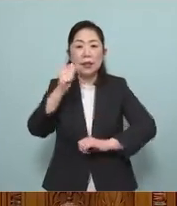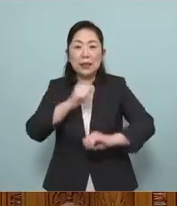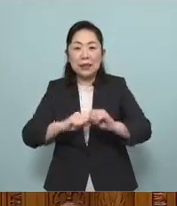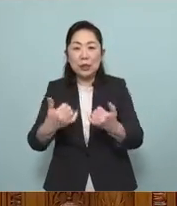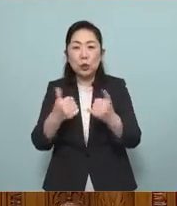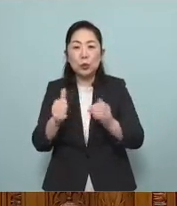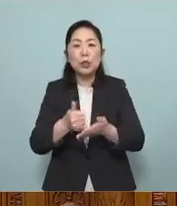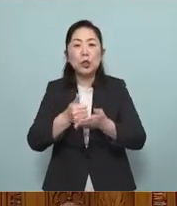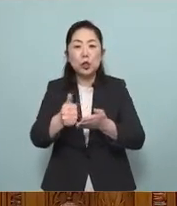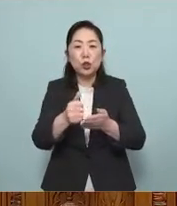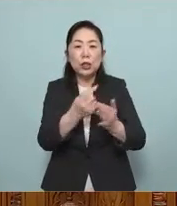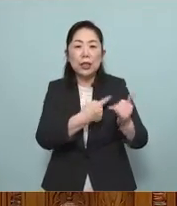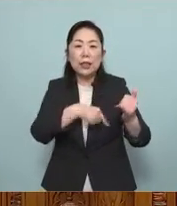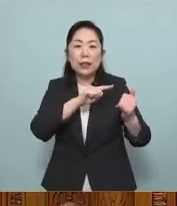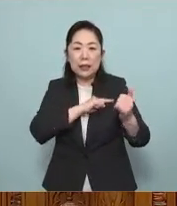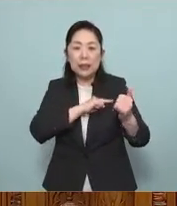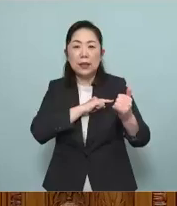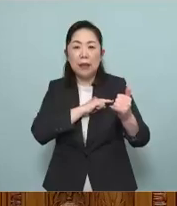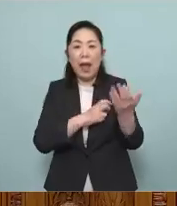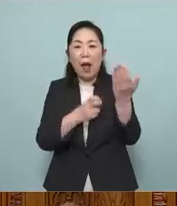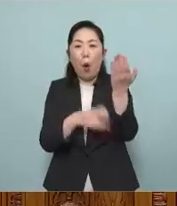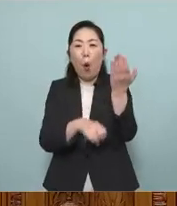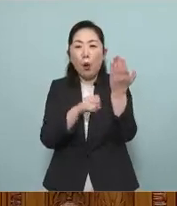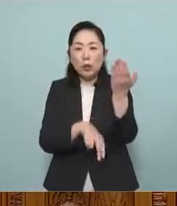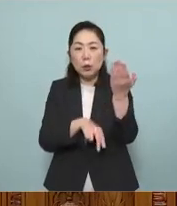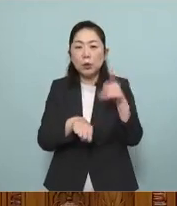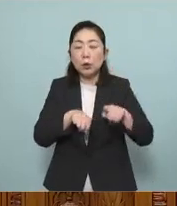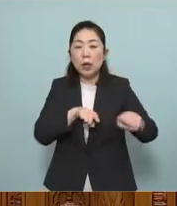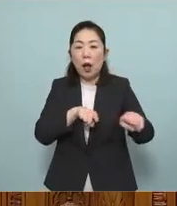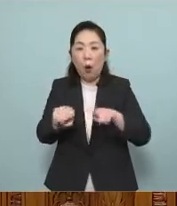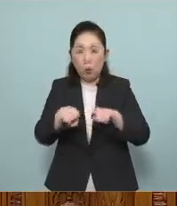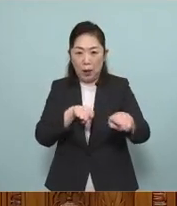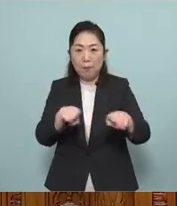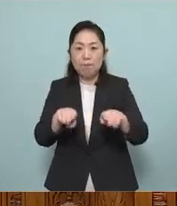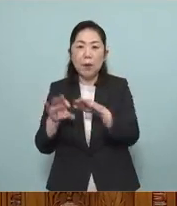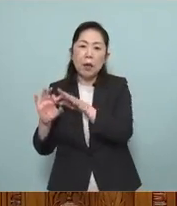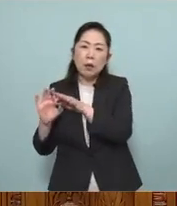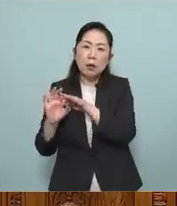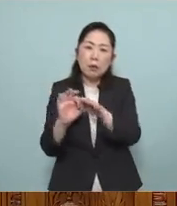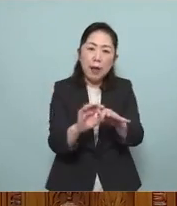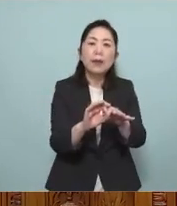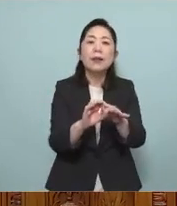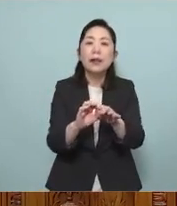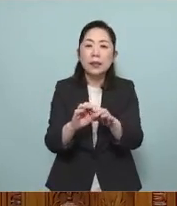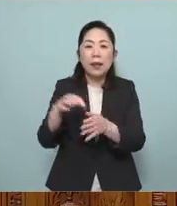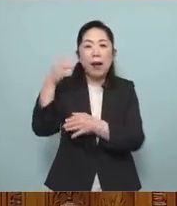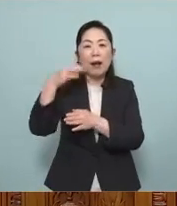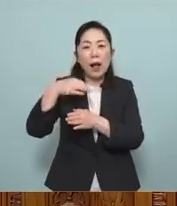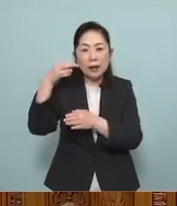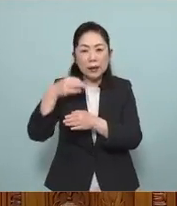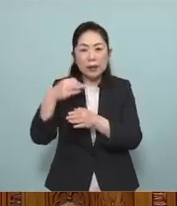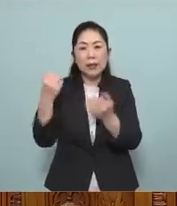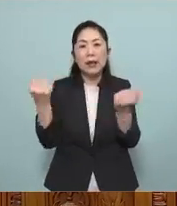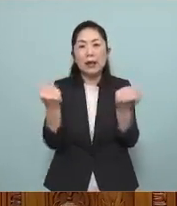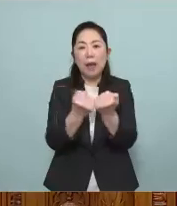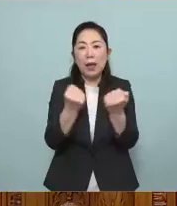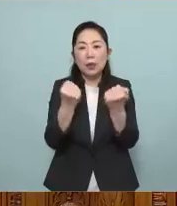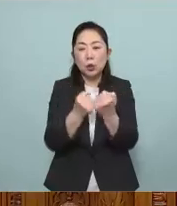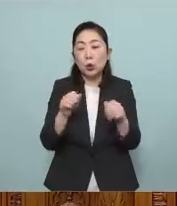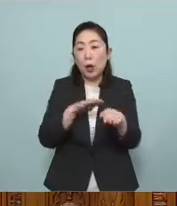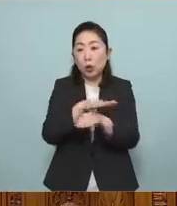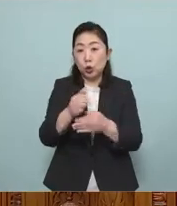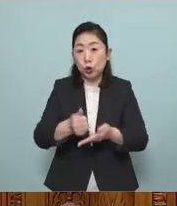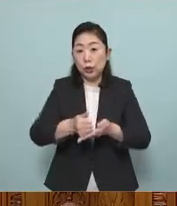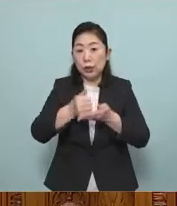主主義、人権、法の支配といった普遍的価値や原則を重視していきます。これ